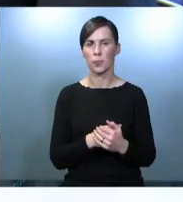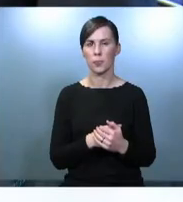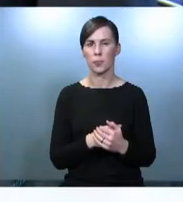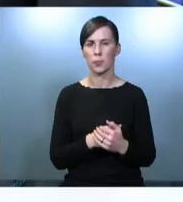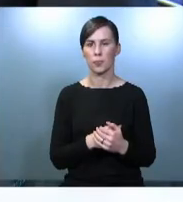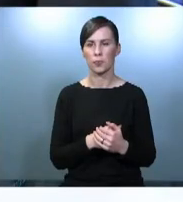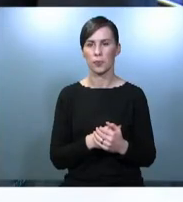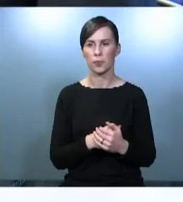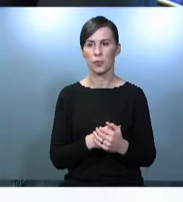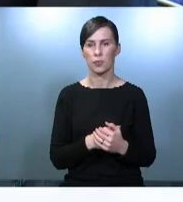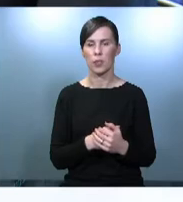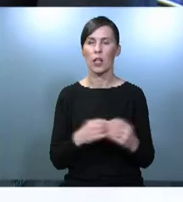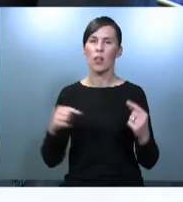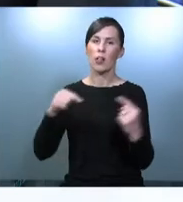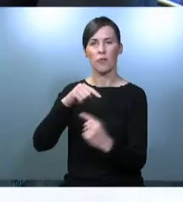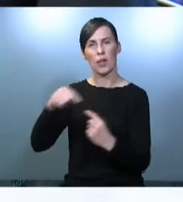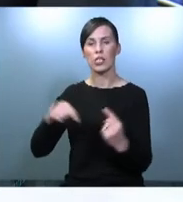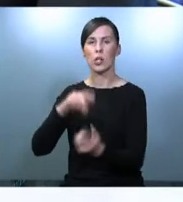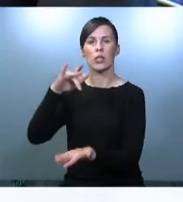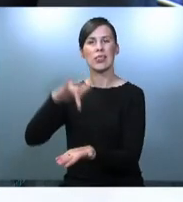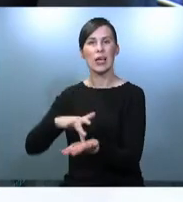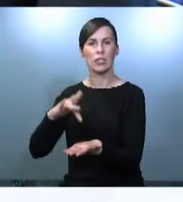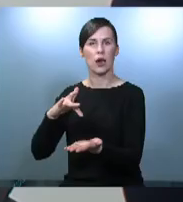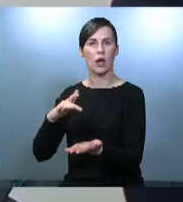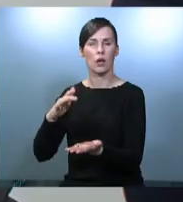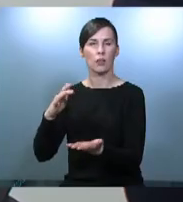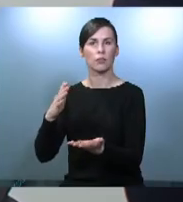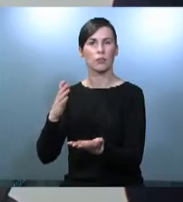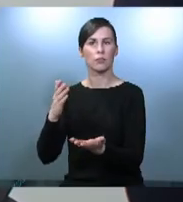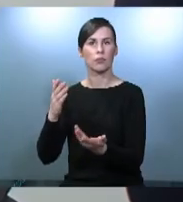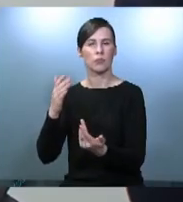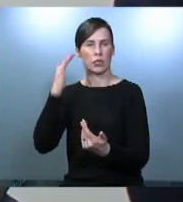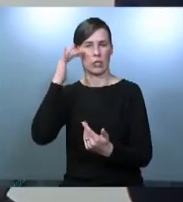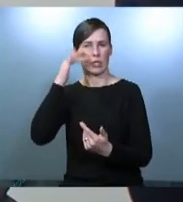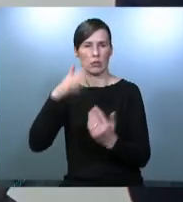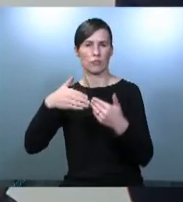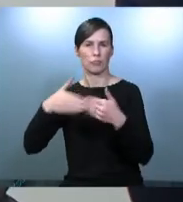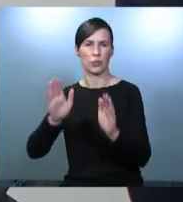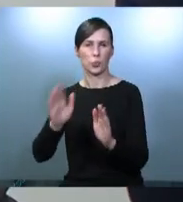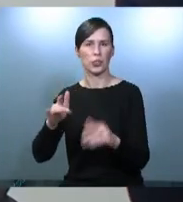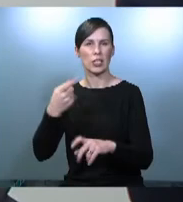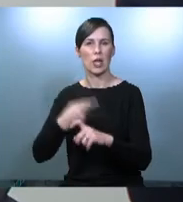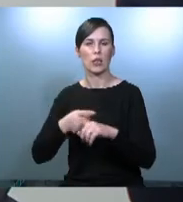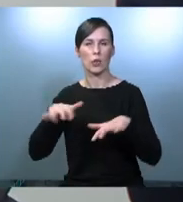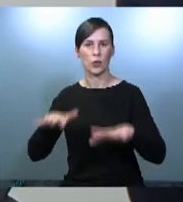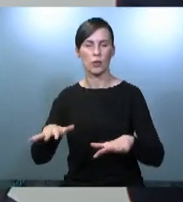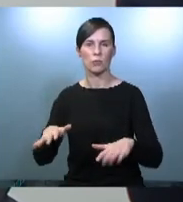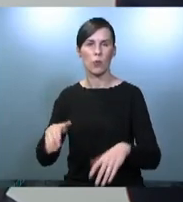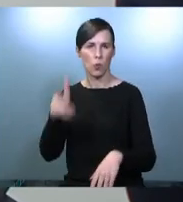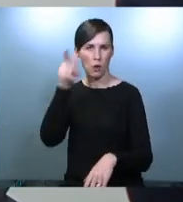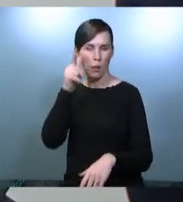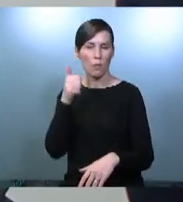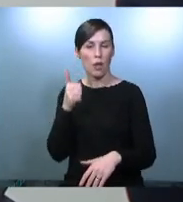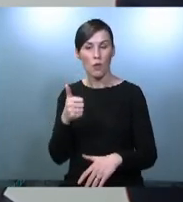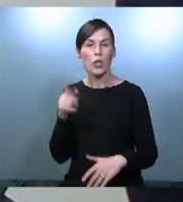ir verslo centrą Kėdainiuose, kuris galėtų sudaryti sąlygas jauniems žmonėms